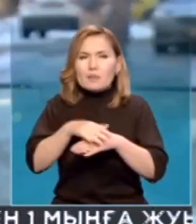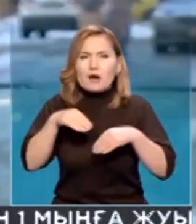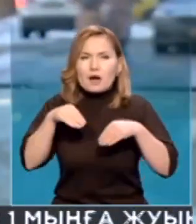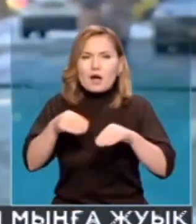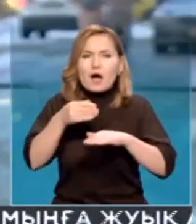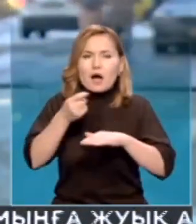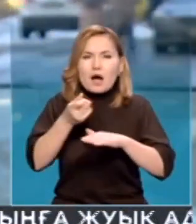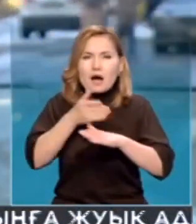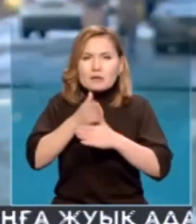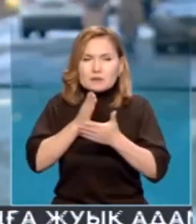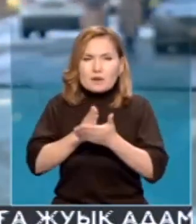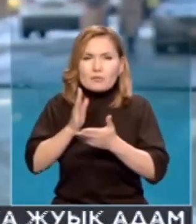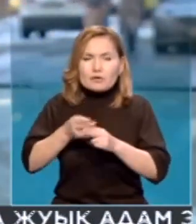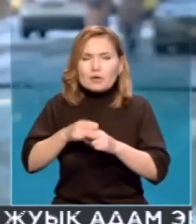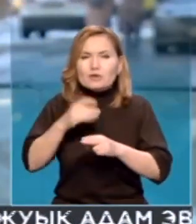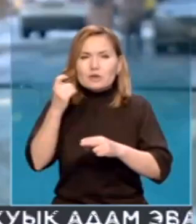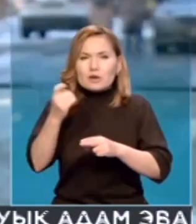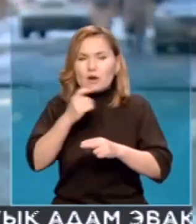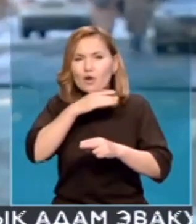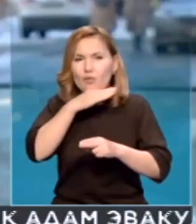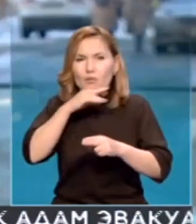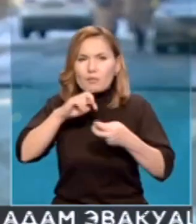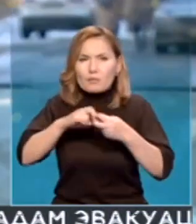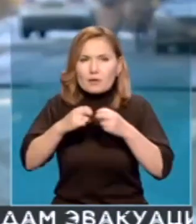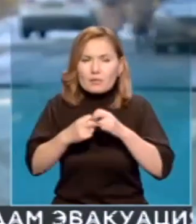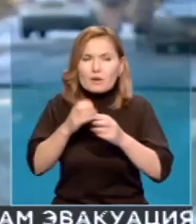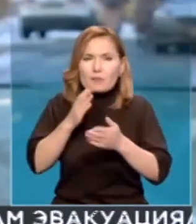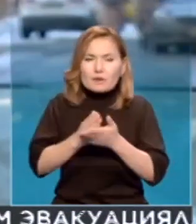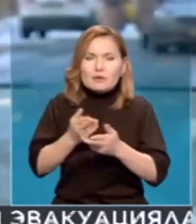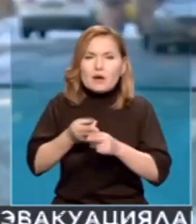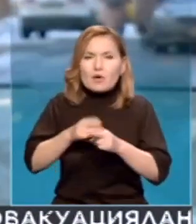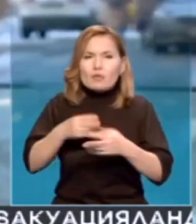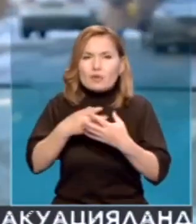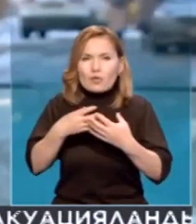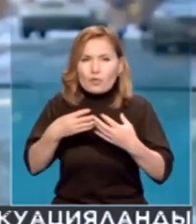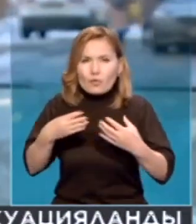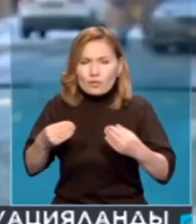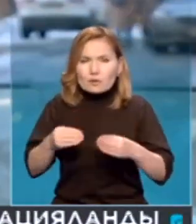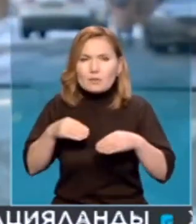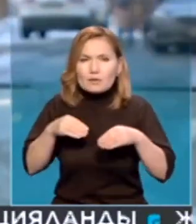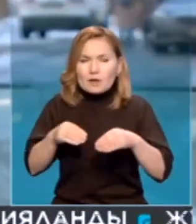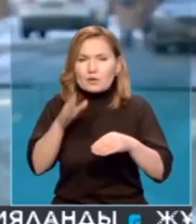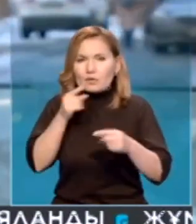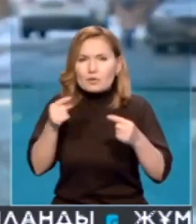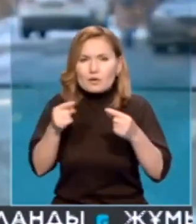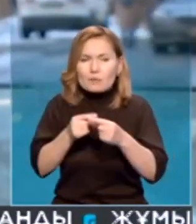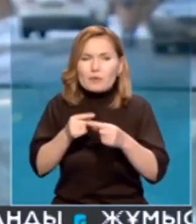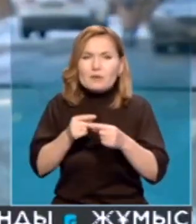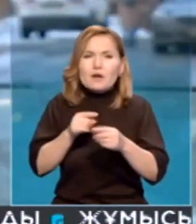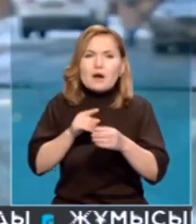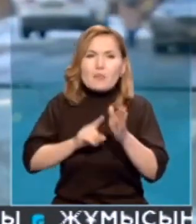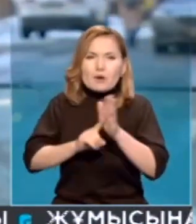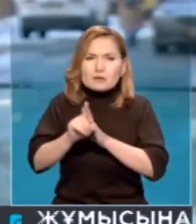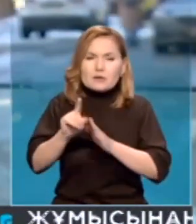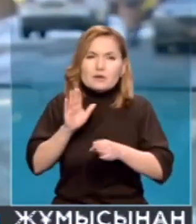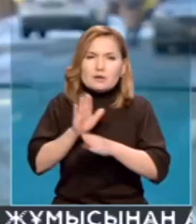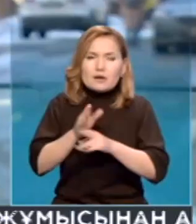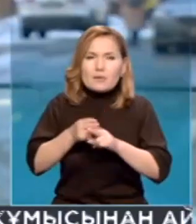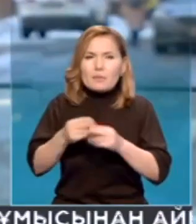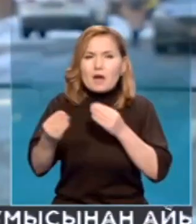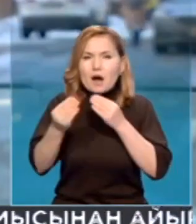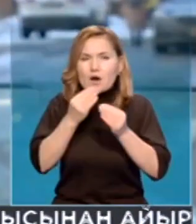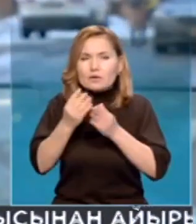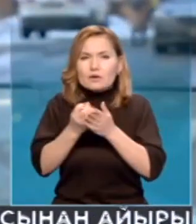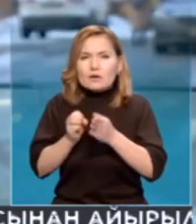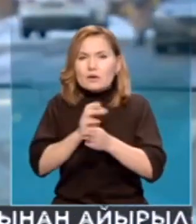себілмек. Шаруа шаштектен соңтан үкімет басшысы көктемгі науқанды уақытылы бастауды қатаң тапсырды. Өйткені бұл азық-түлік